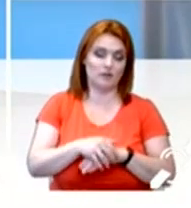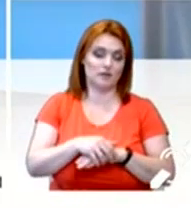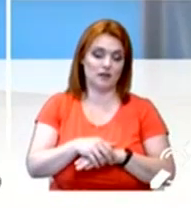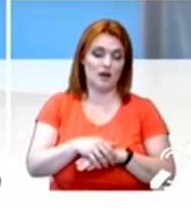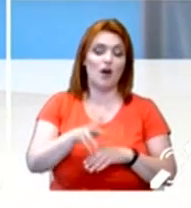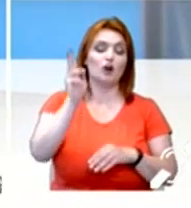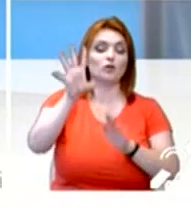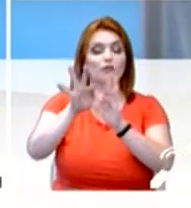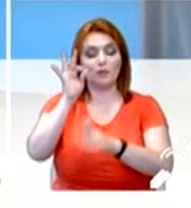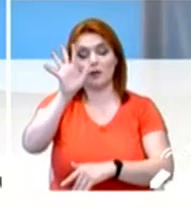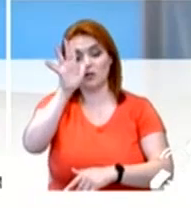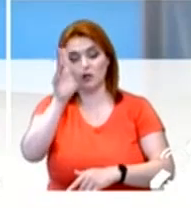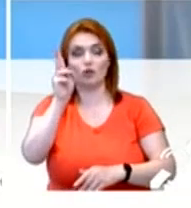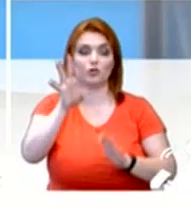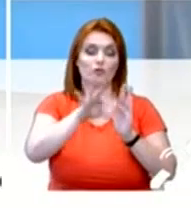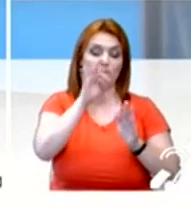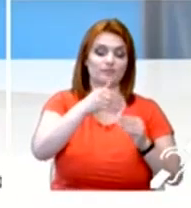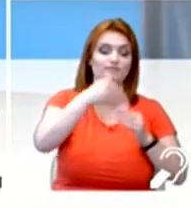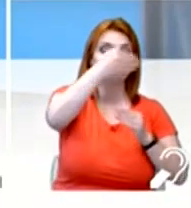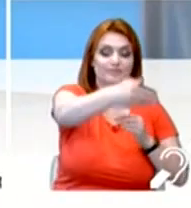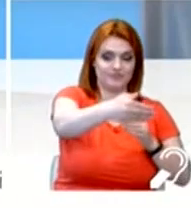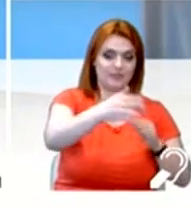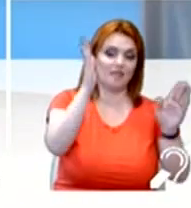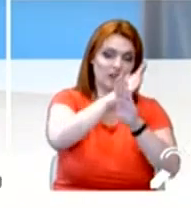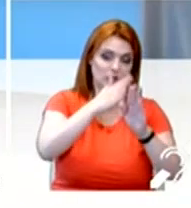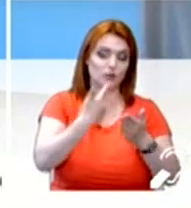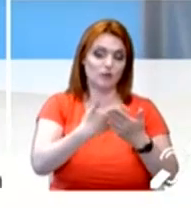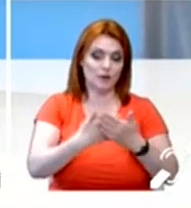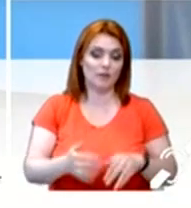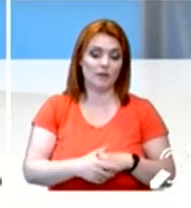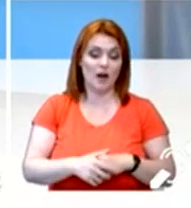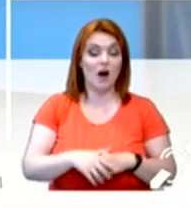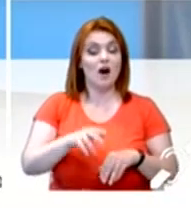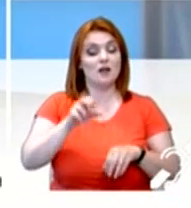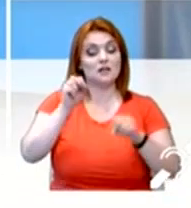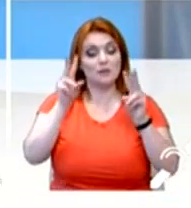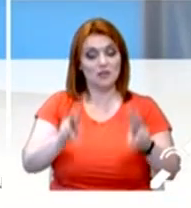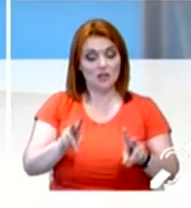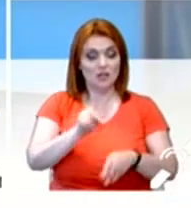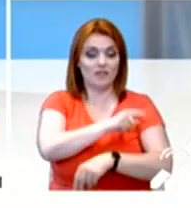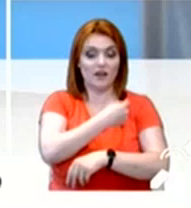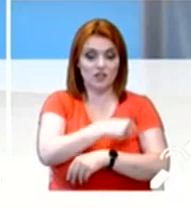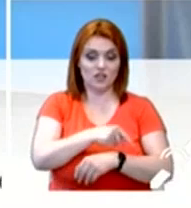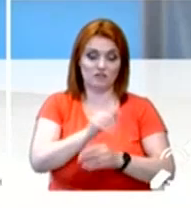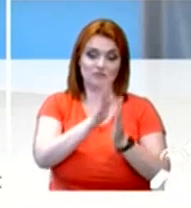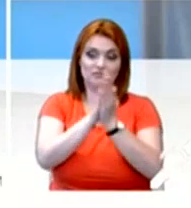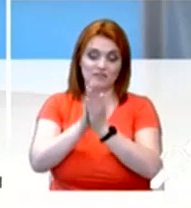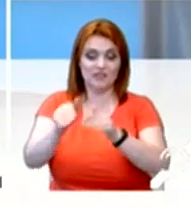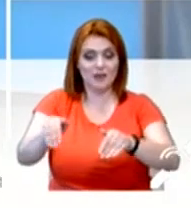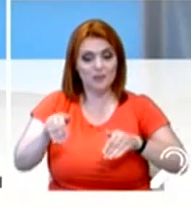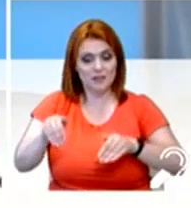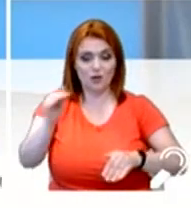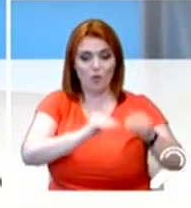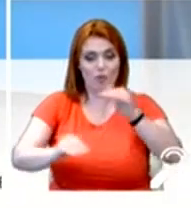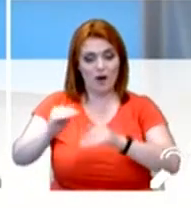din Chișinău. Totuși, specialiștii în sănătate publică le recomandă să se abțină de la scăldatul în lacurile din oraș, deoarece apa